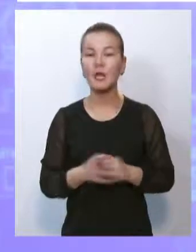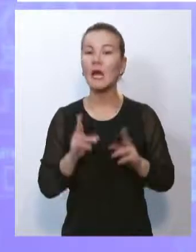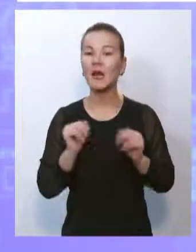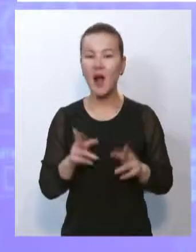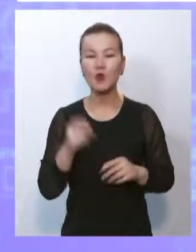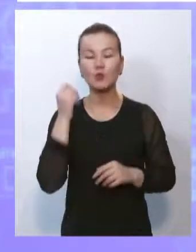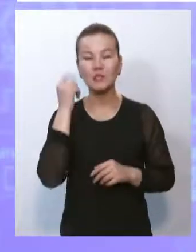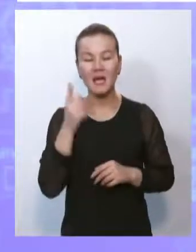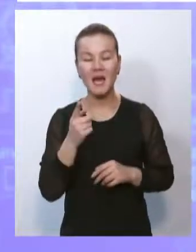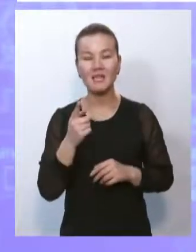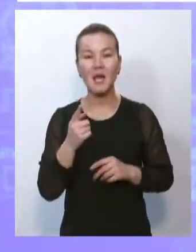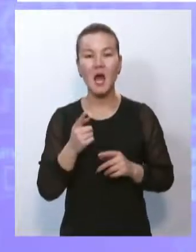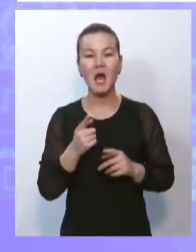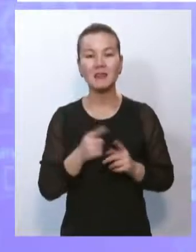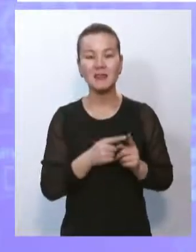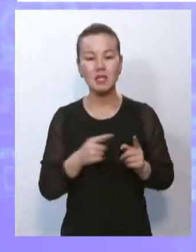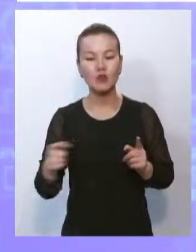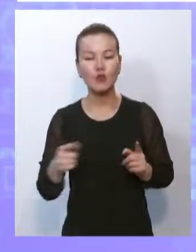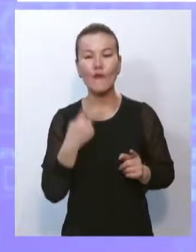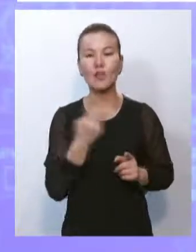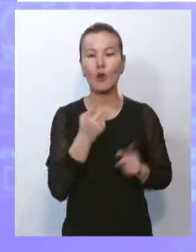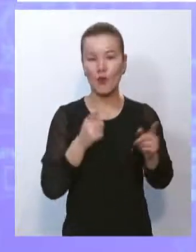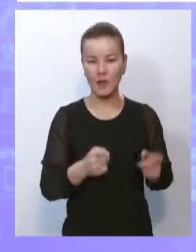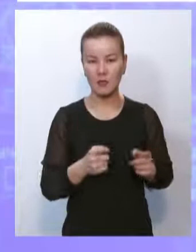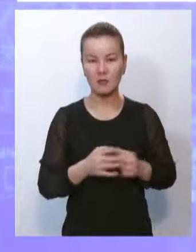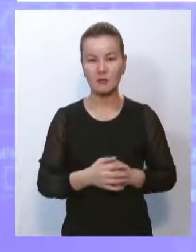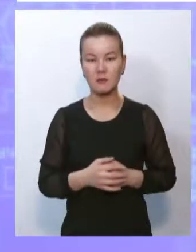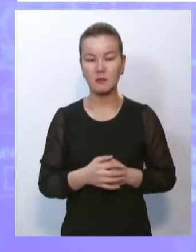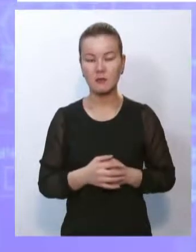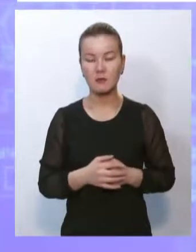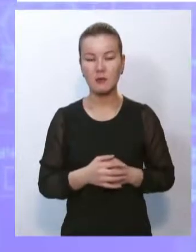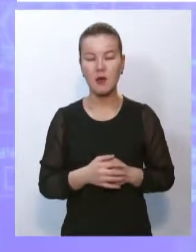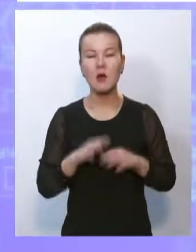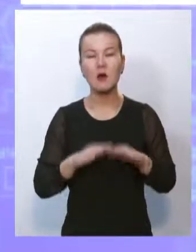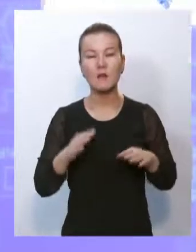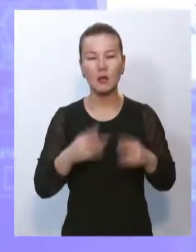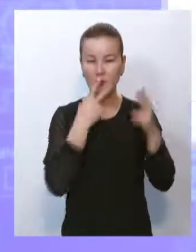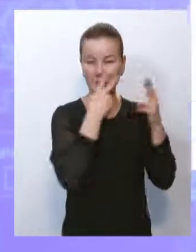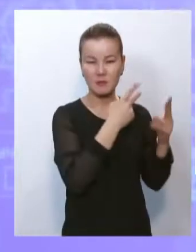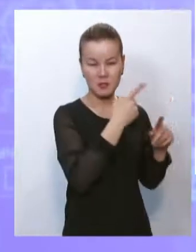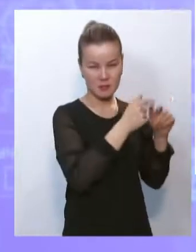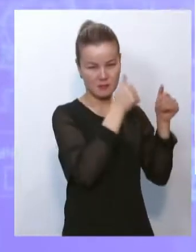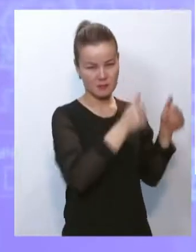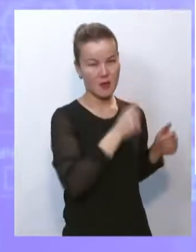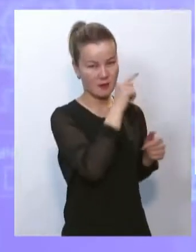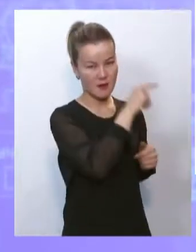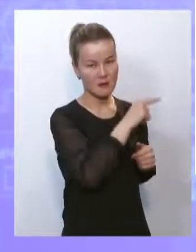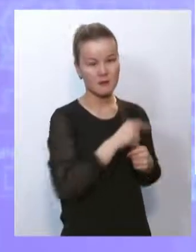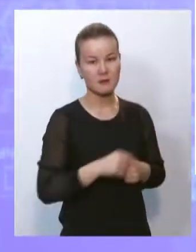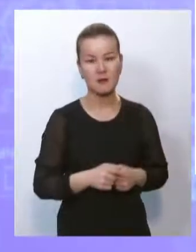узнать длину 2 отрезка ребята посмотрите на экран